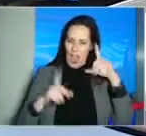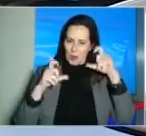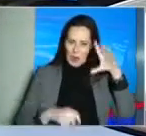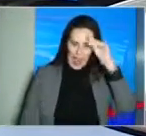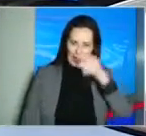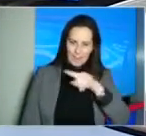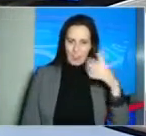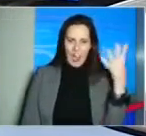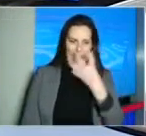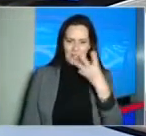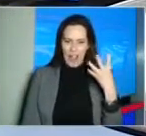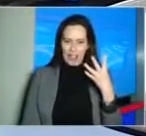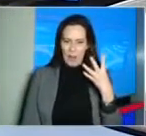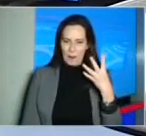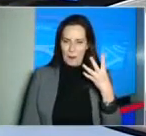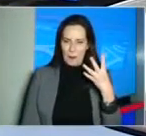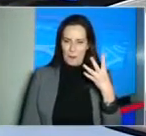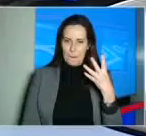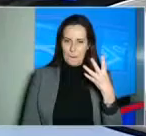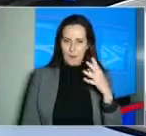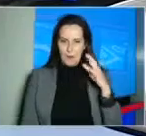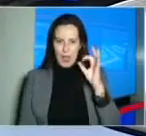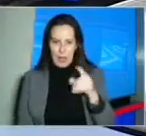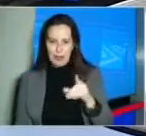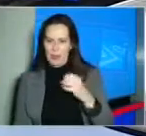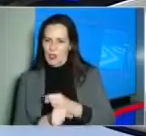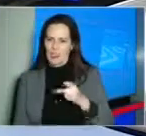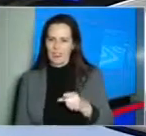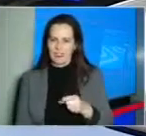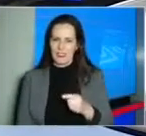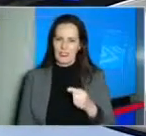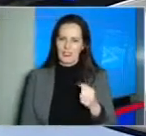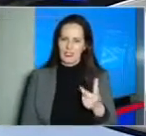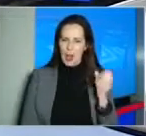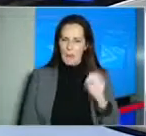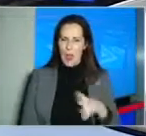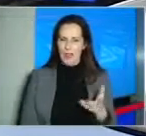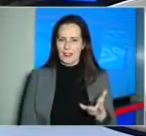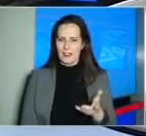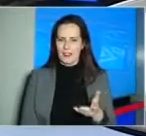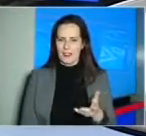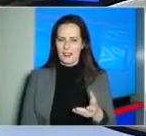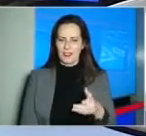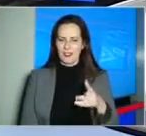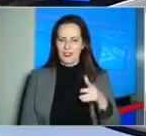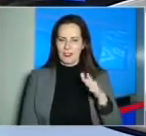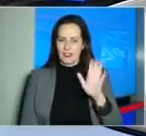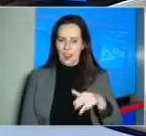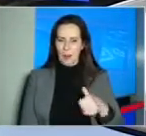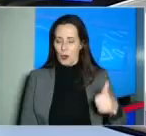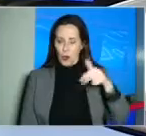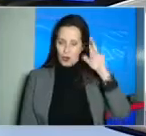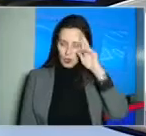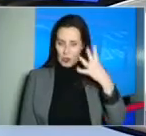הזאת של הרביעייה. האמת, מה זה עושה? קצת פח. אני חייבת להגיד לך שגם בראש הליכוד יש